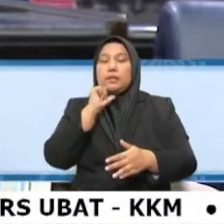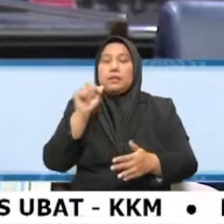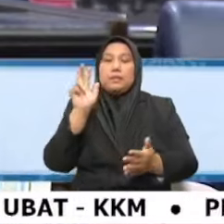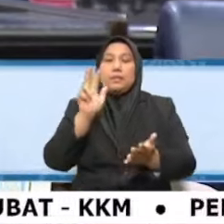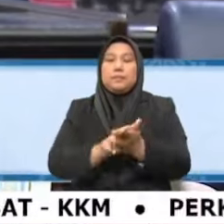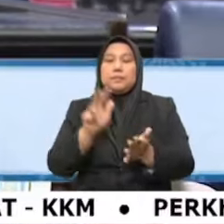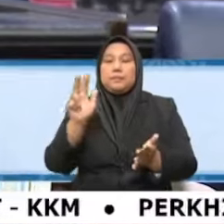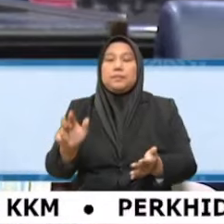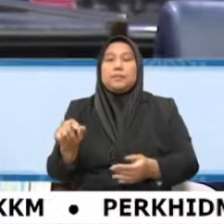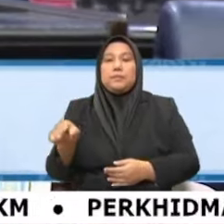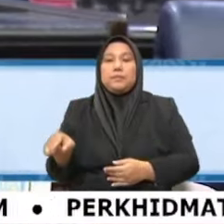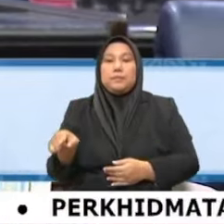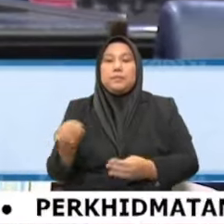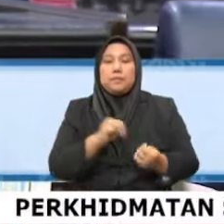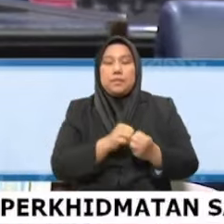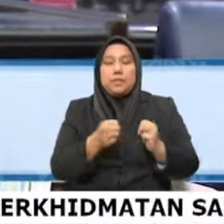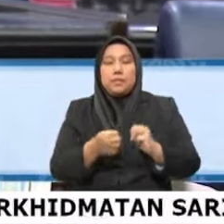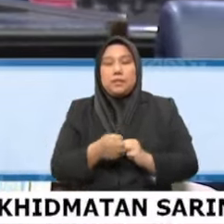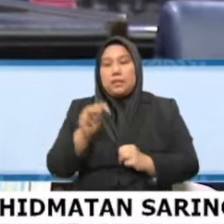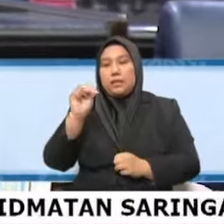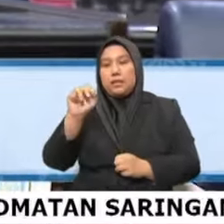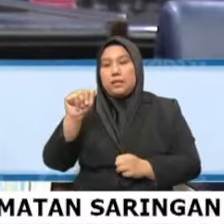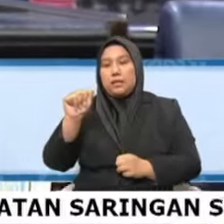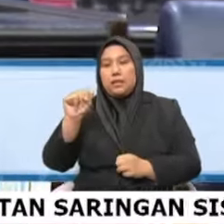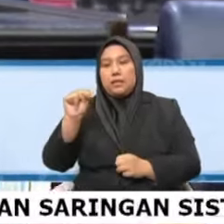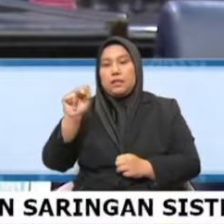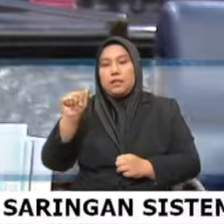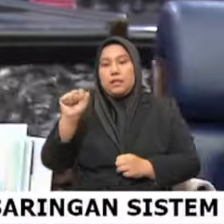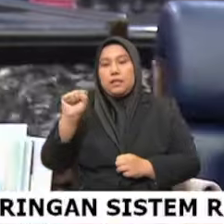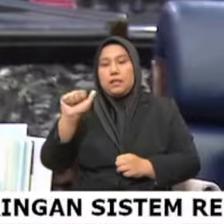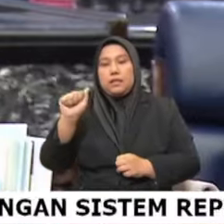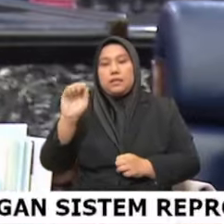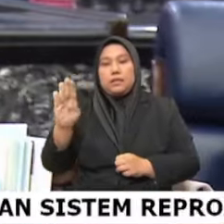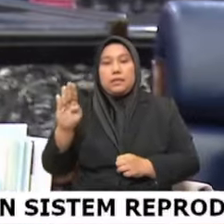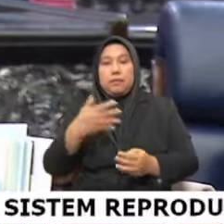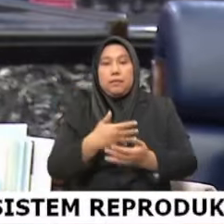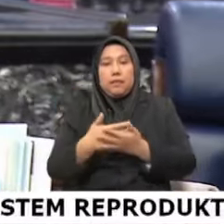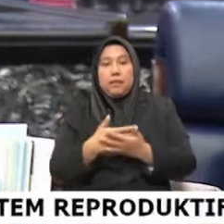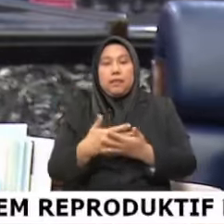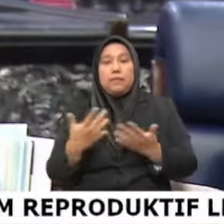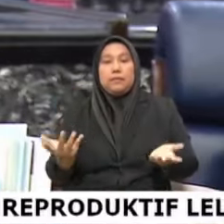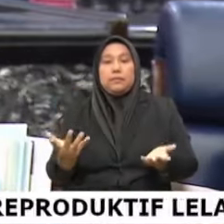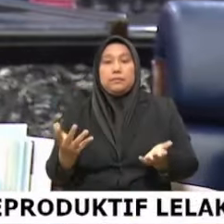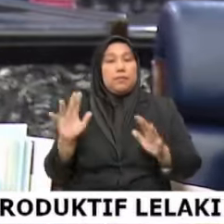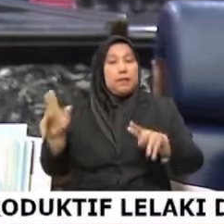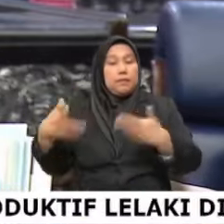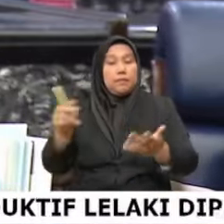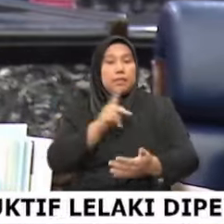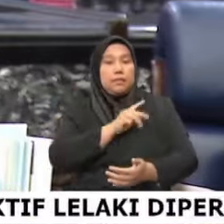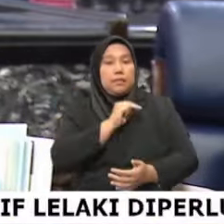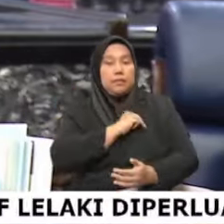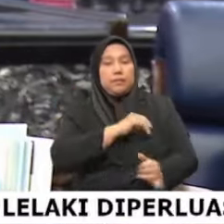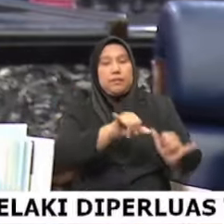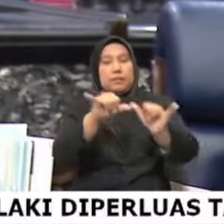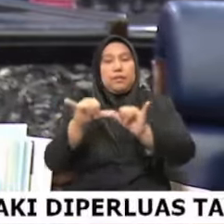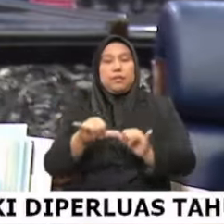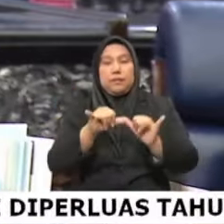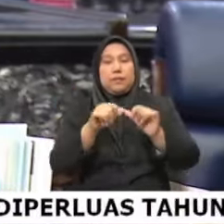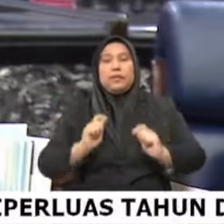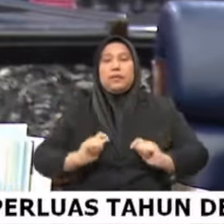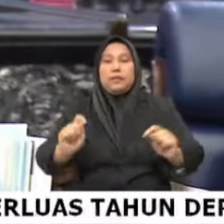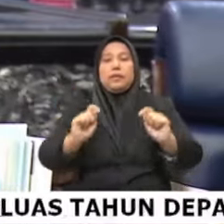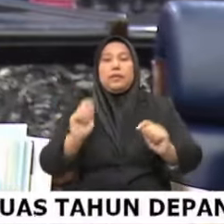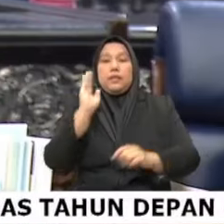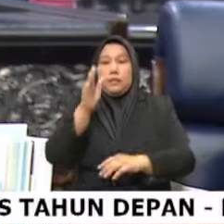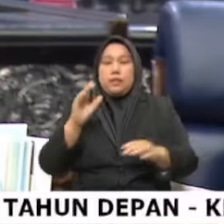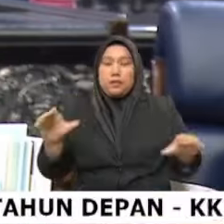isu permasalahan nasab anak. Jadi soalan saya, bagaimanakah pihak kementerian menyelaraskan tindakan yang akan